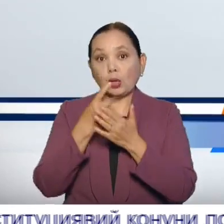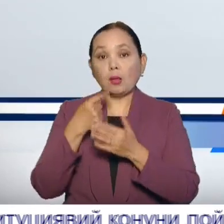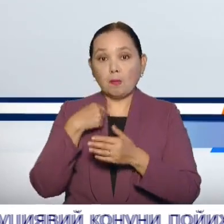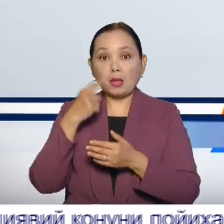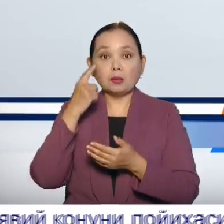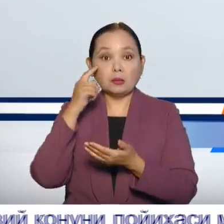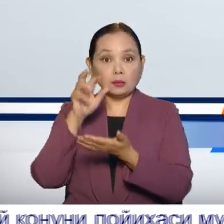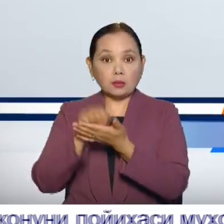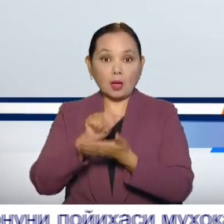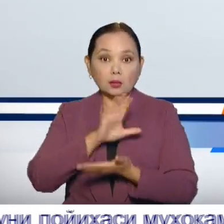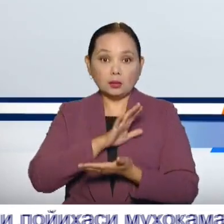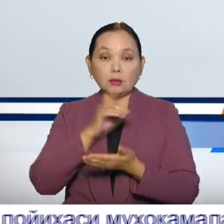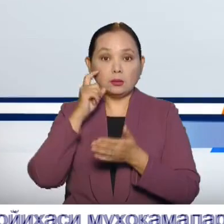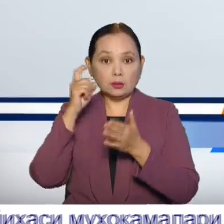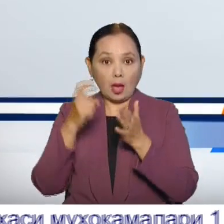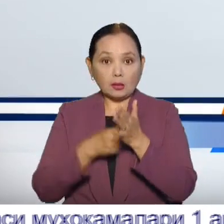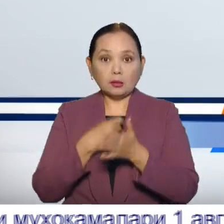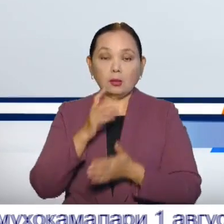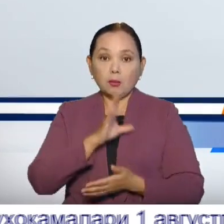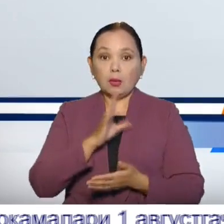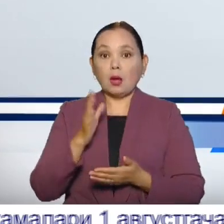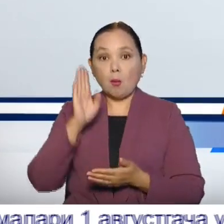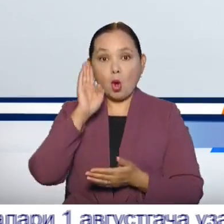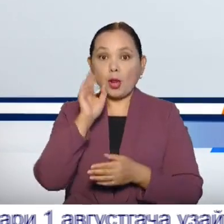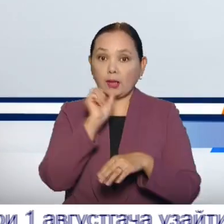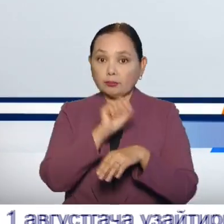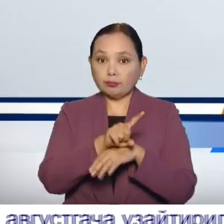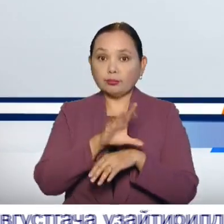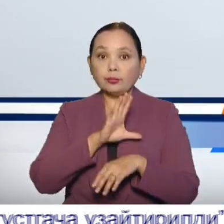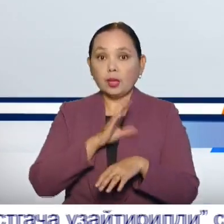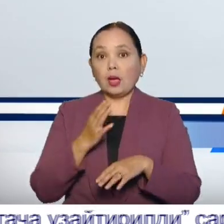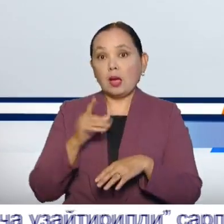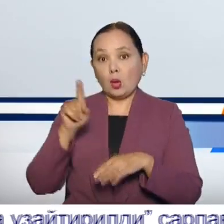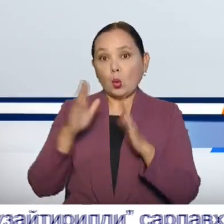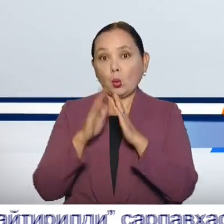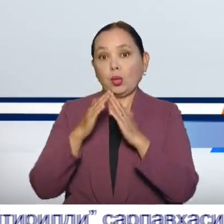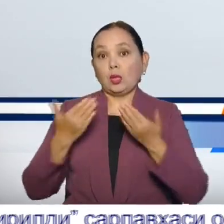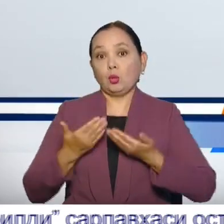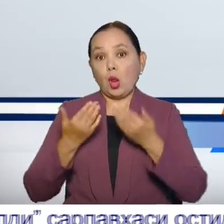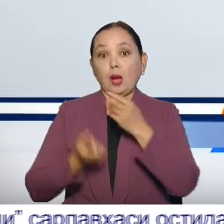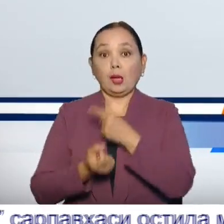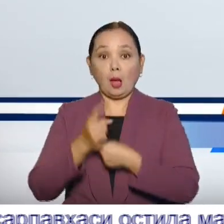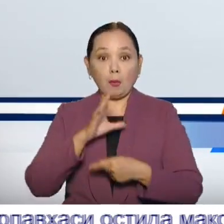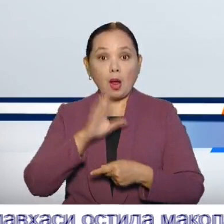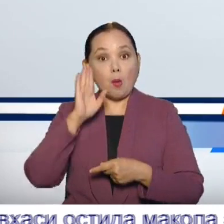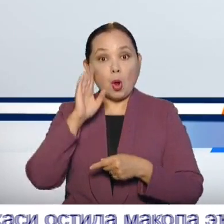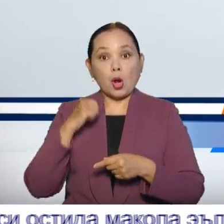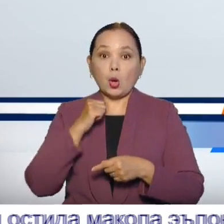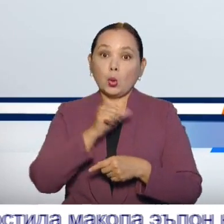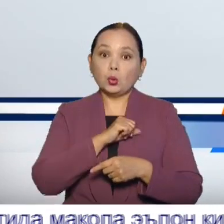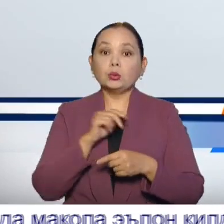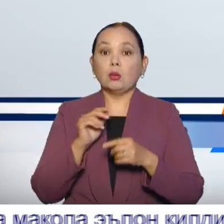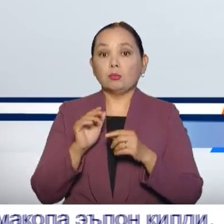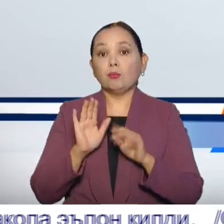o'shaniki mashinasini. Bolalarga aytdim, keyin shu yerda turar ekan deb. Bolalar keyin o'zlari